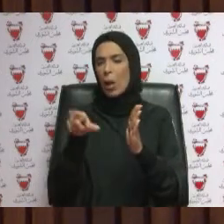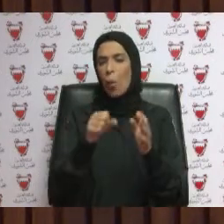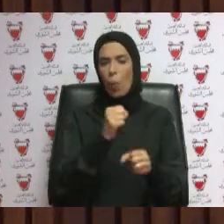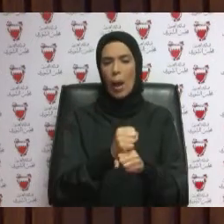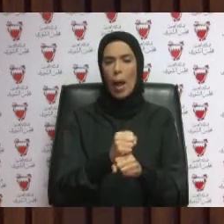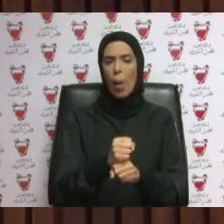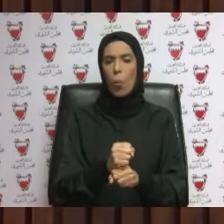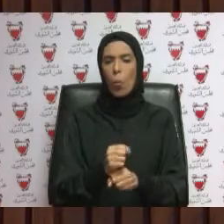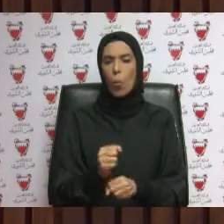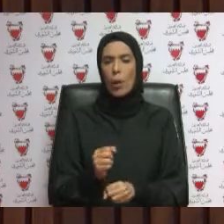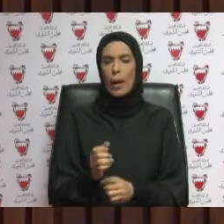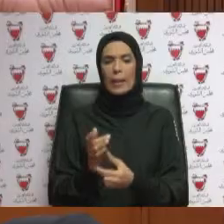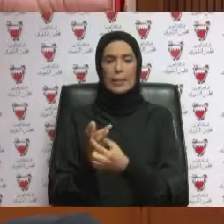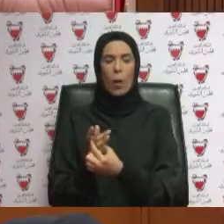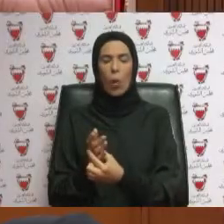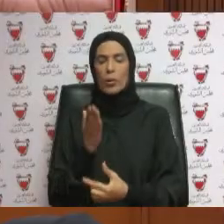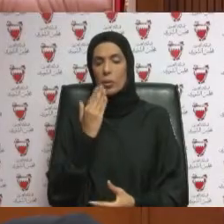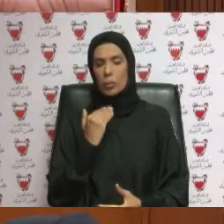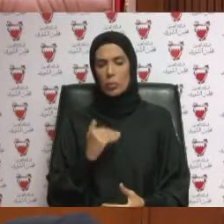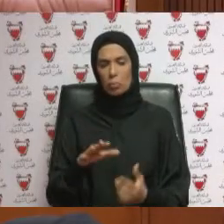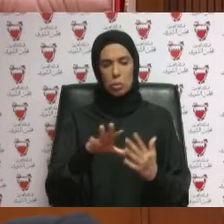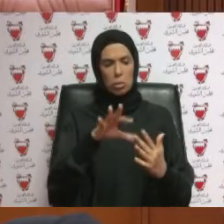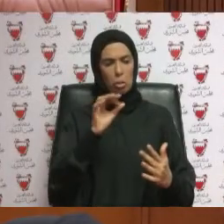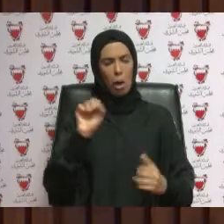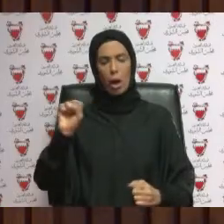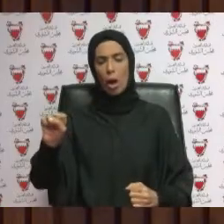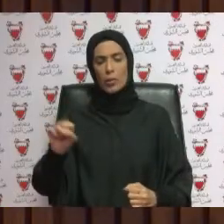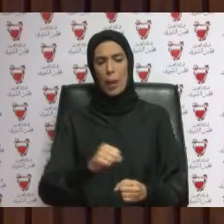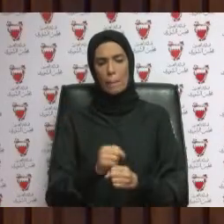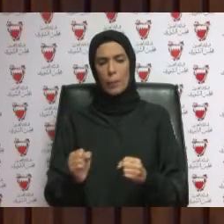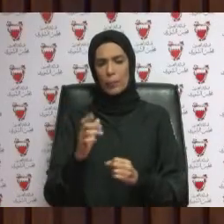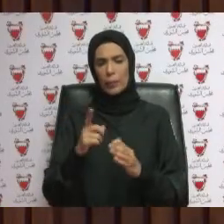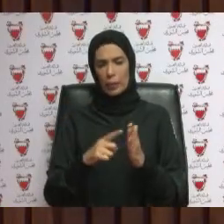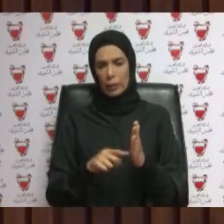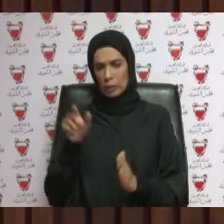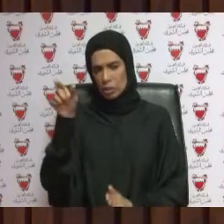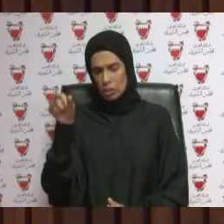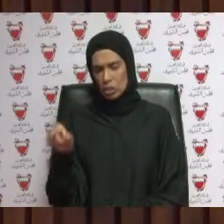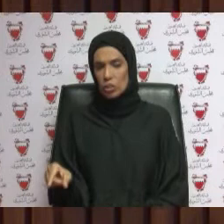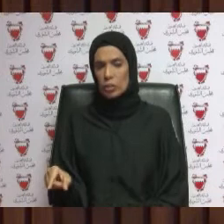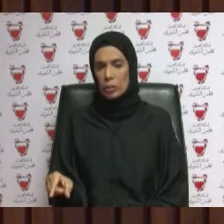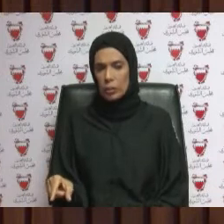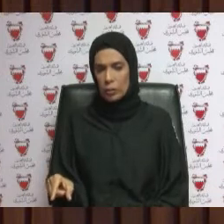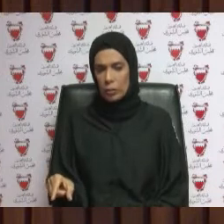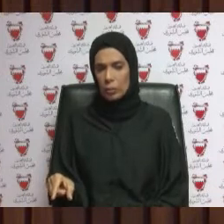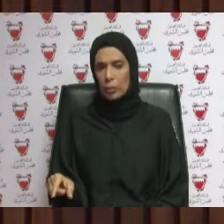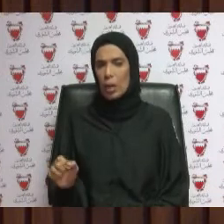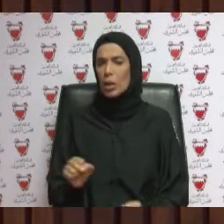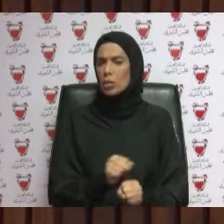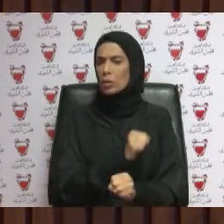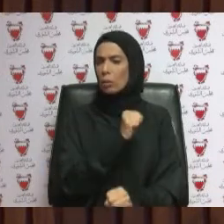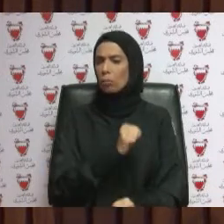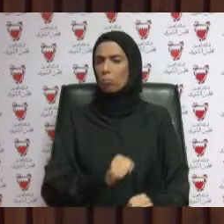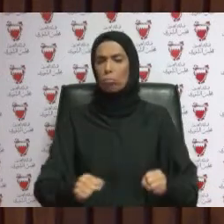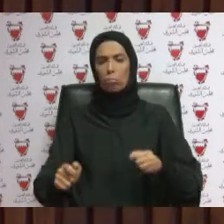السكنية، فهذا استثناء لأصل مشروع يعني، وبالتالي الشخص اللي يعني يود أن يستخدم